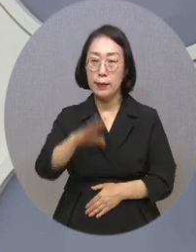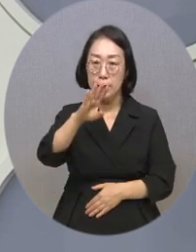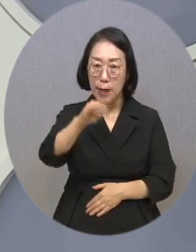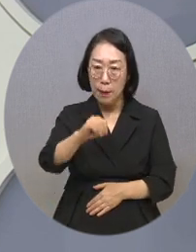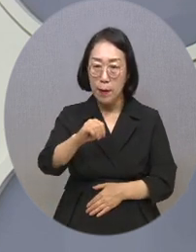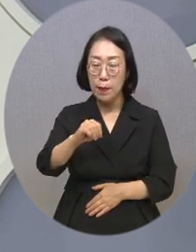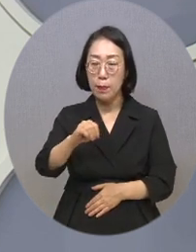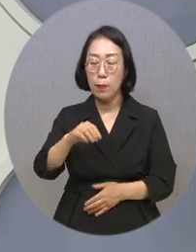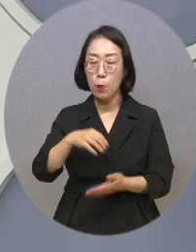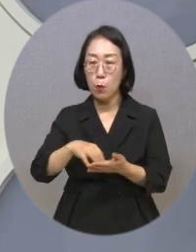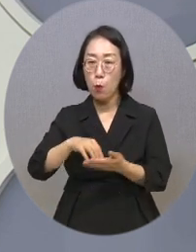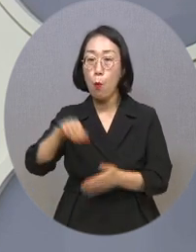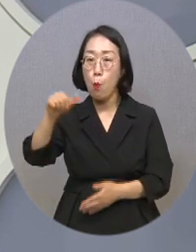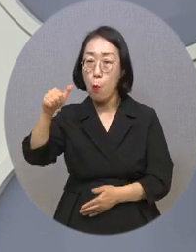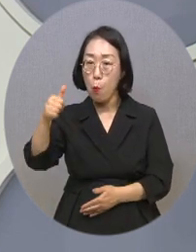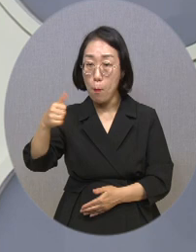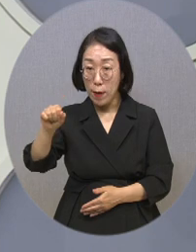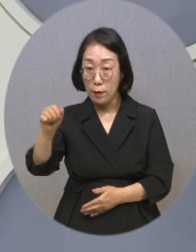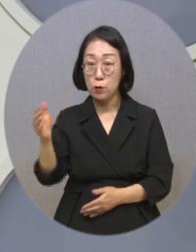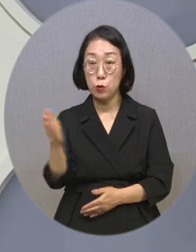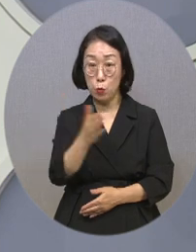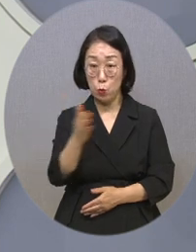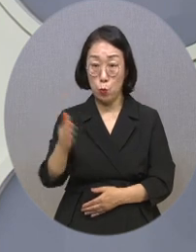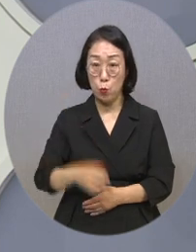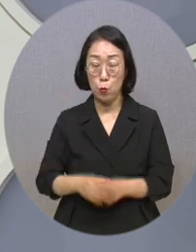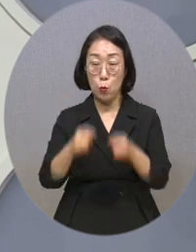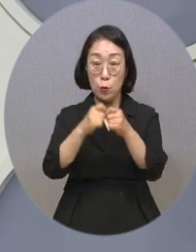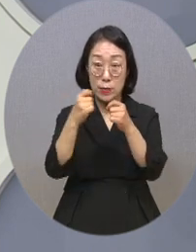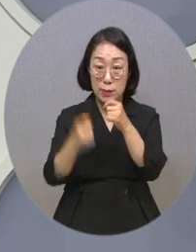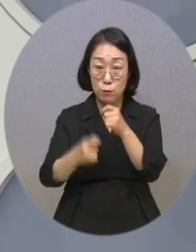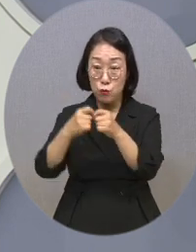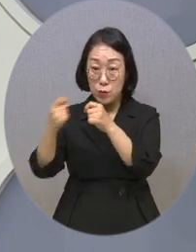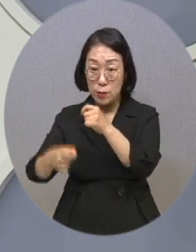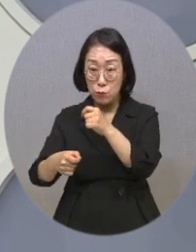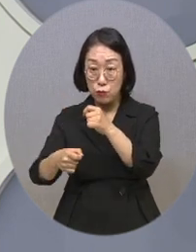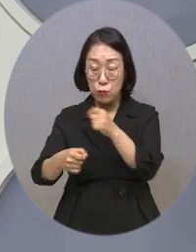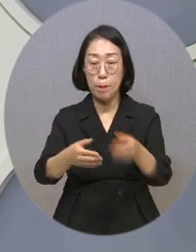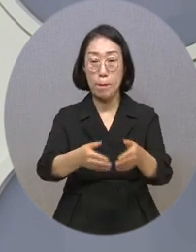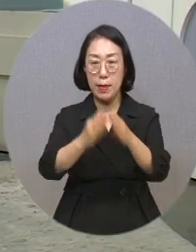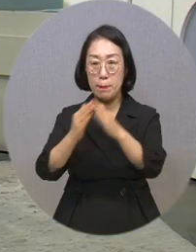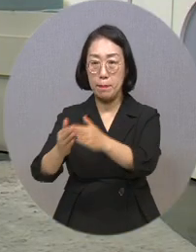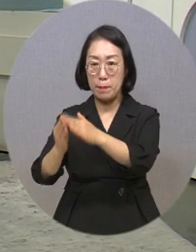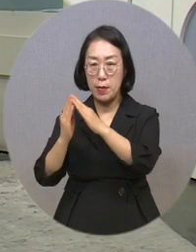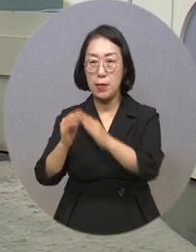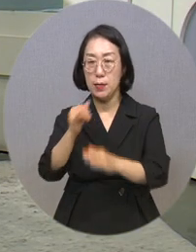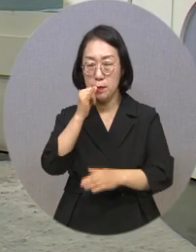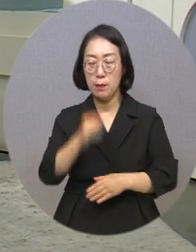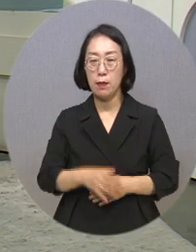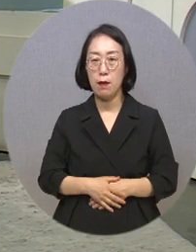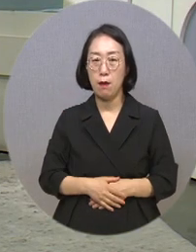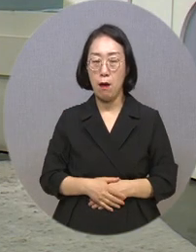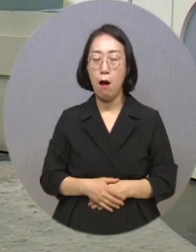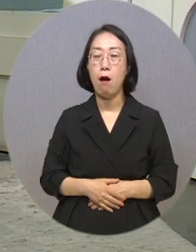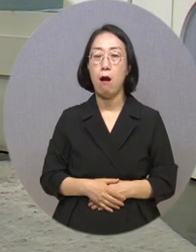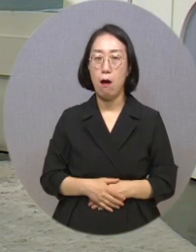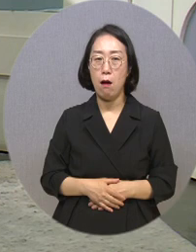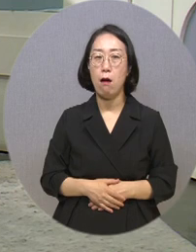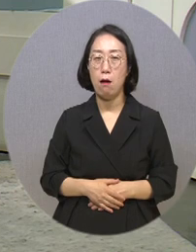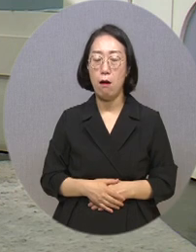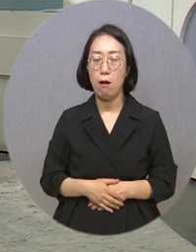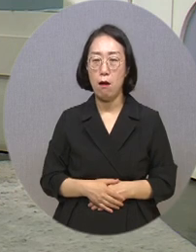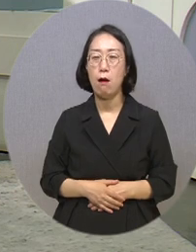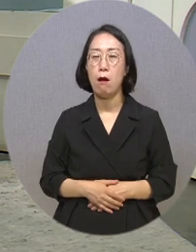5만 정도 된다고 보시면 되고요. 각 지부들이 다 결성되어 있습니다. 네. 잘 듣겠습니다.